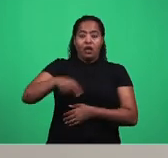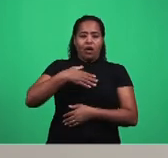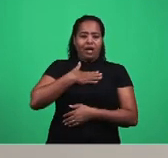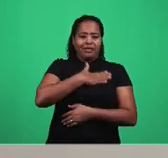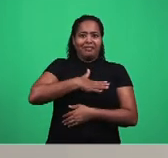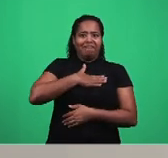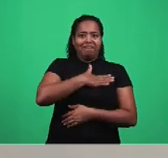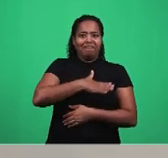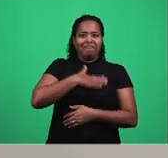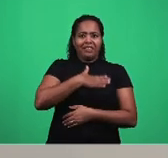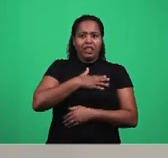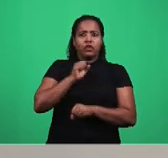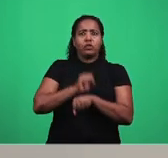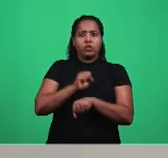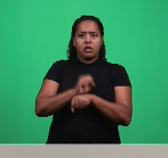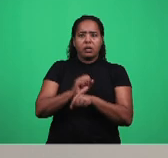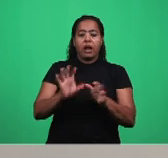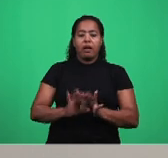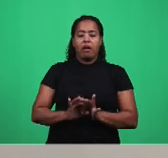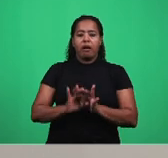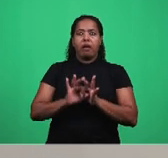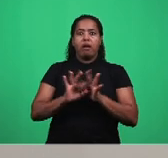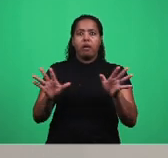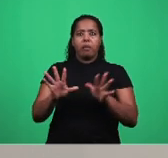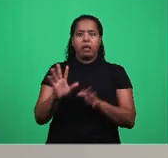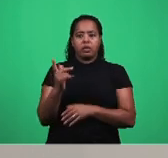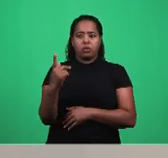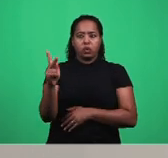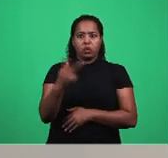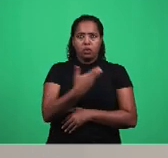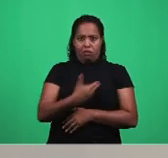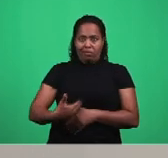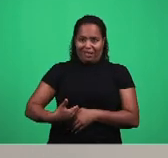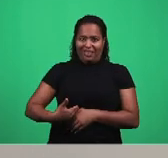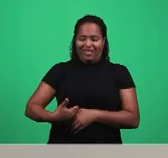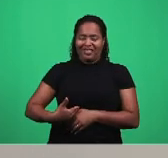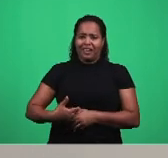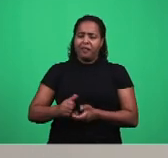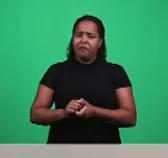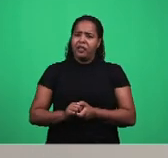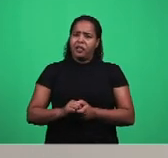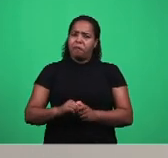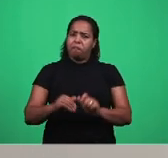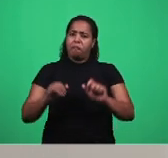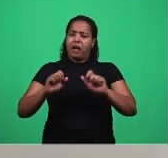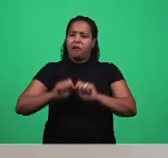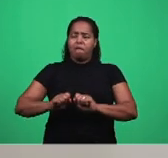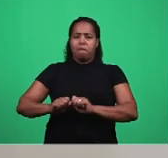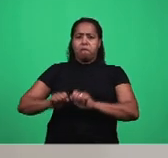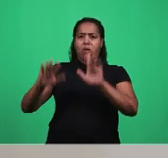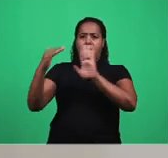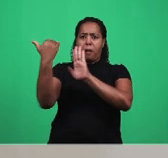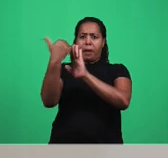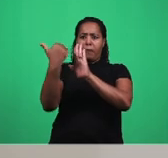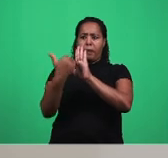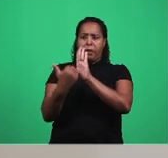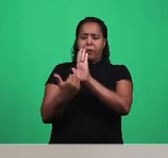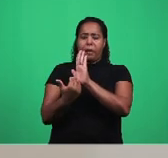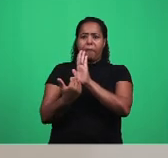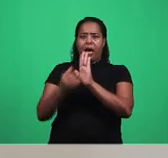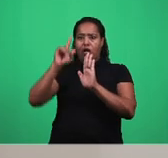attendons votre autorisation pour dire aussi notre